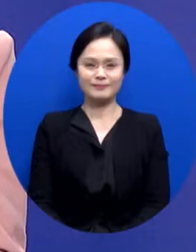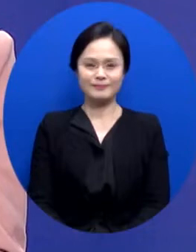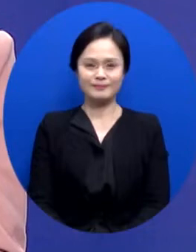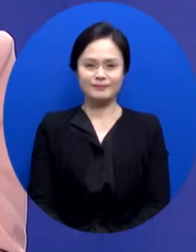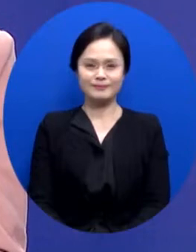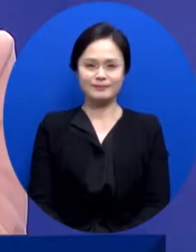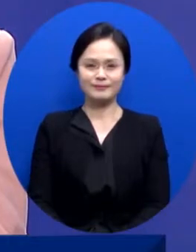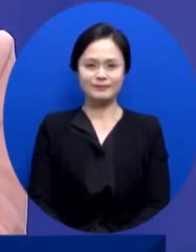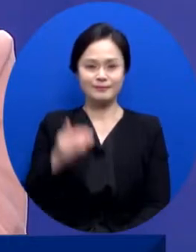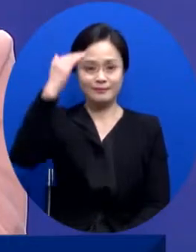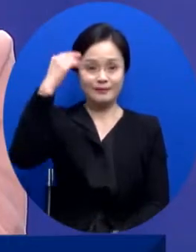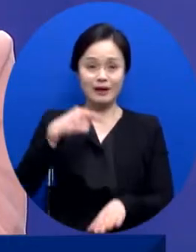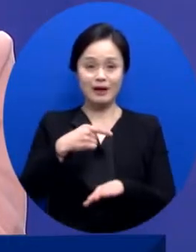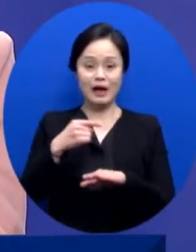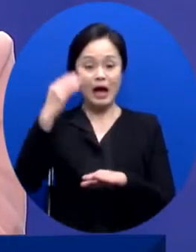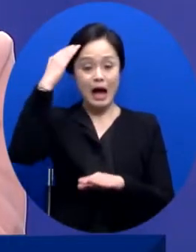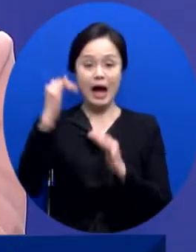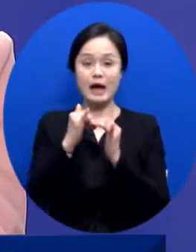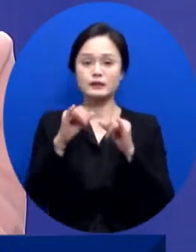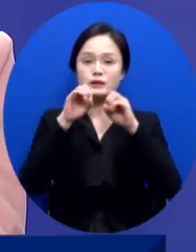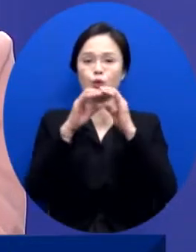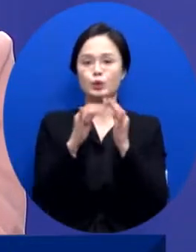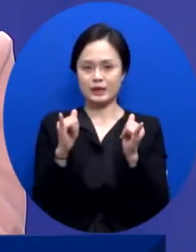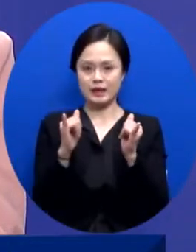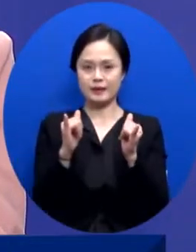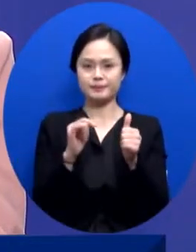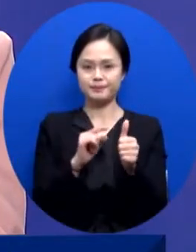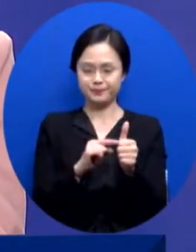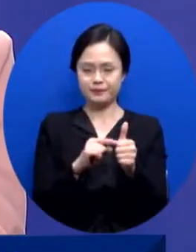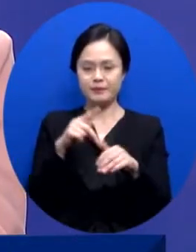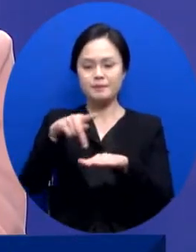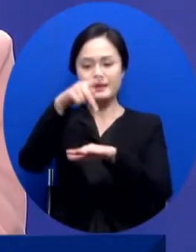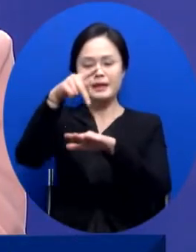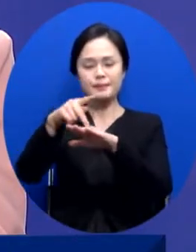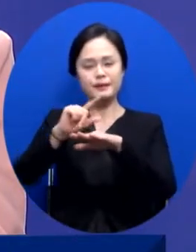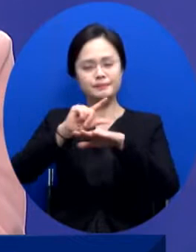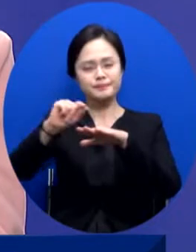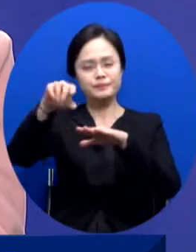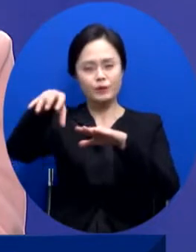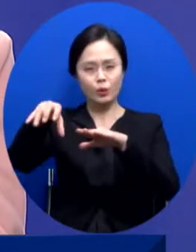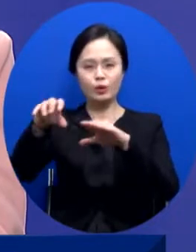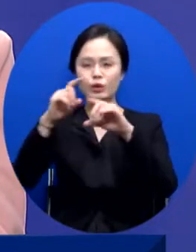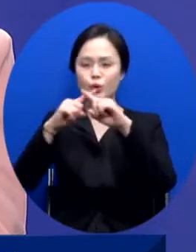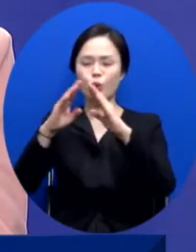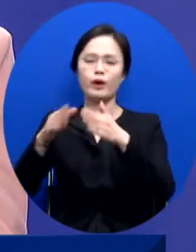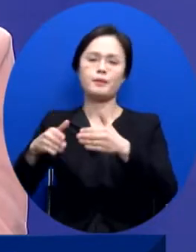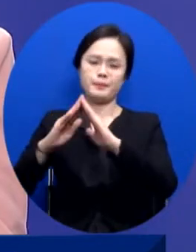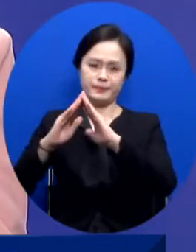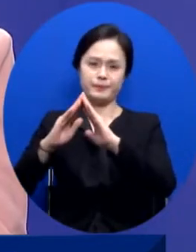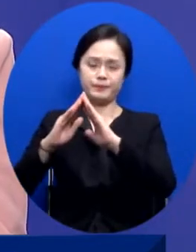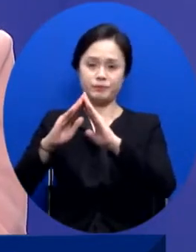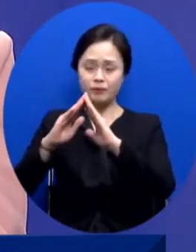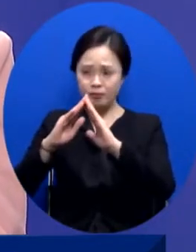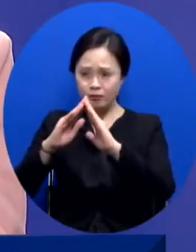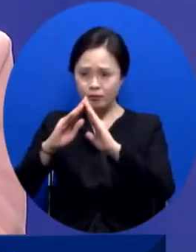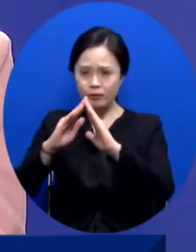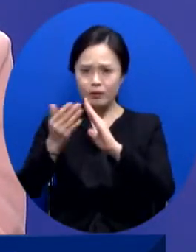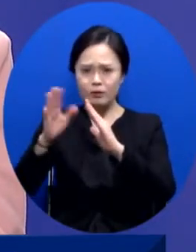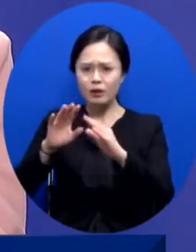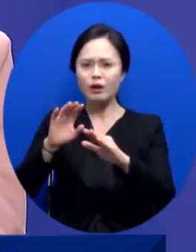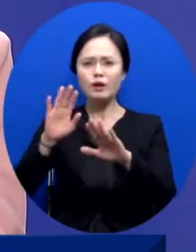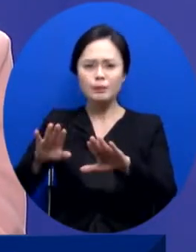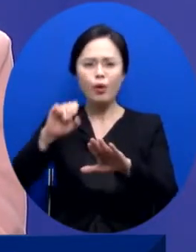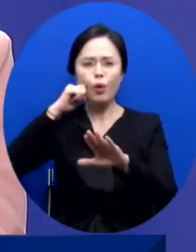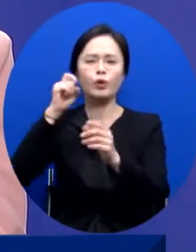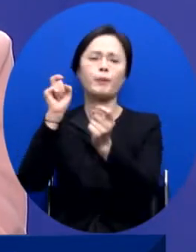한인 선교사가 필리핀 빈민 2주 촌의 세운 교회가 큰 어려움을 겪고 있다고 합니다 화자로 교회 건물이